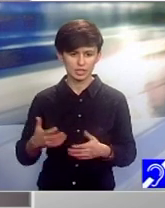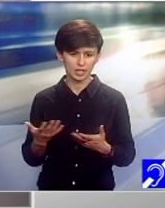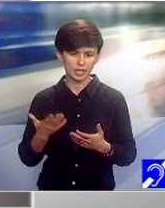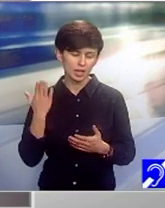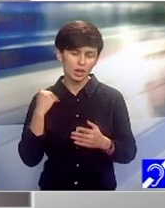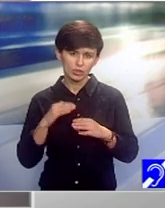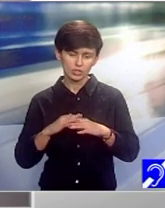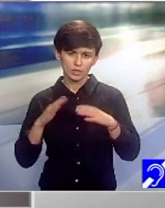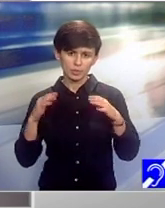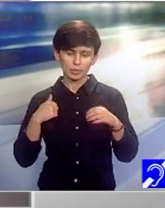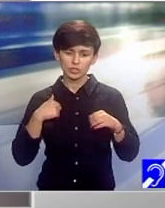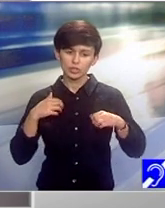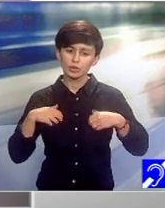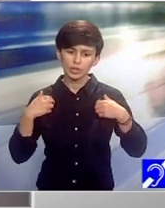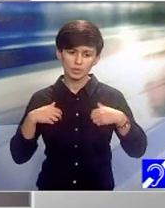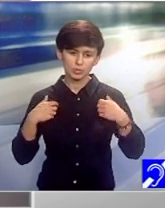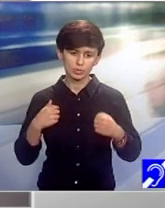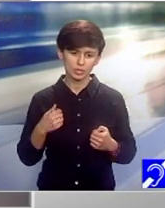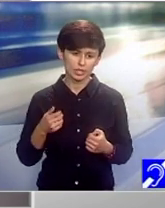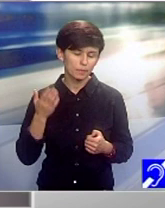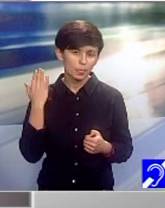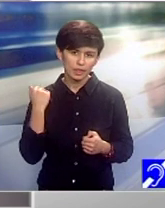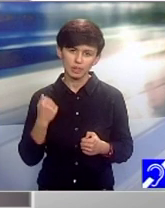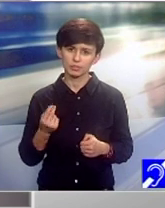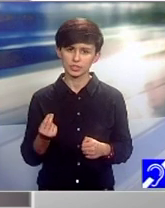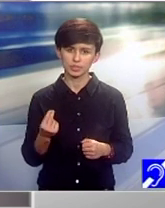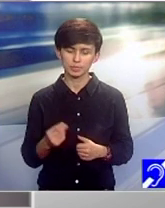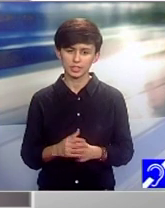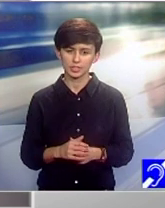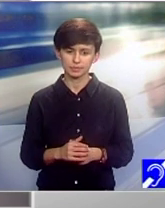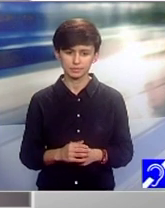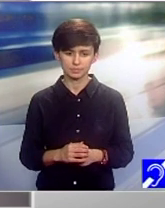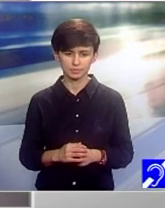Și mă bucur că a decurs foarte, foarte ok.